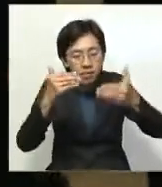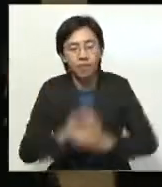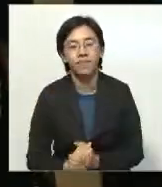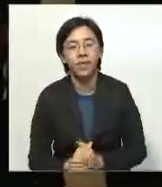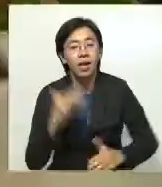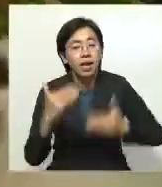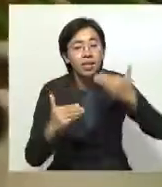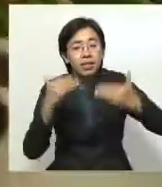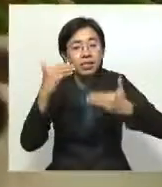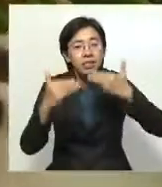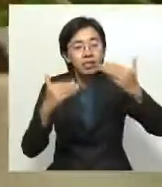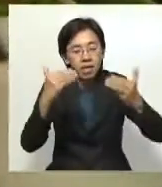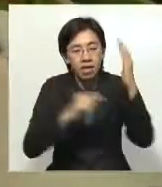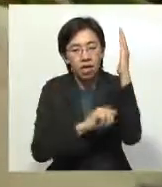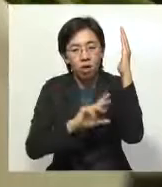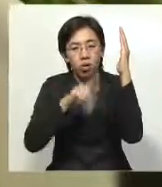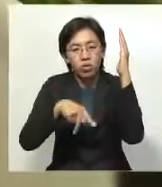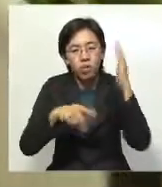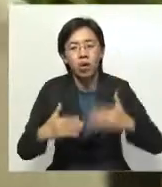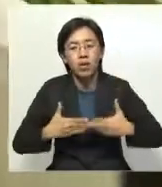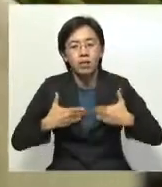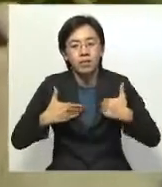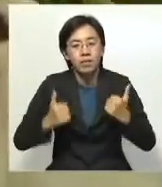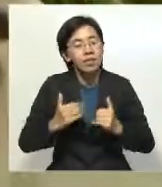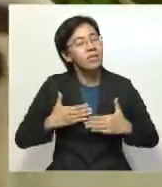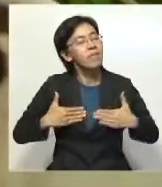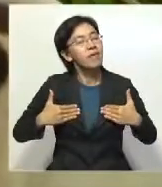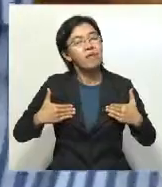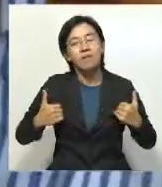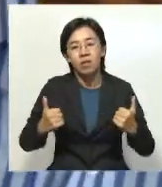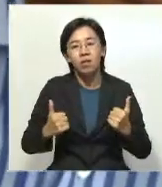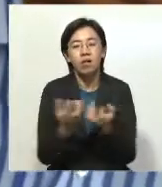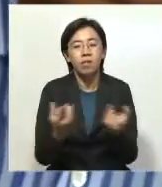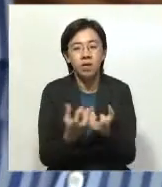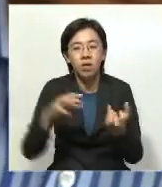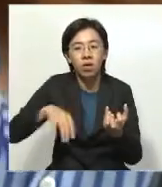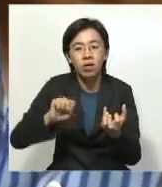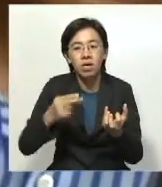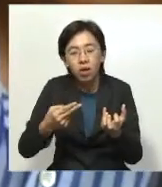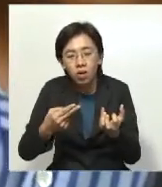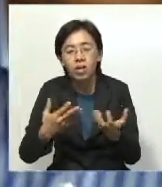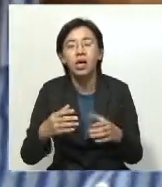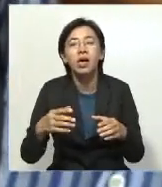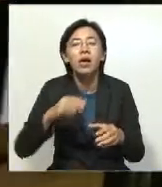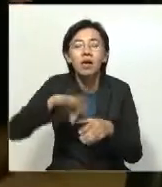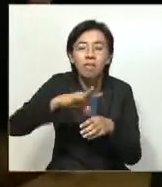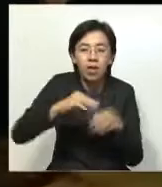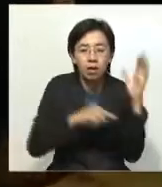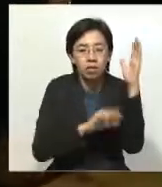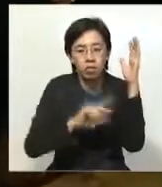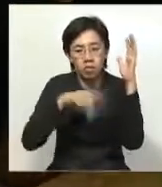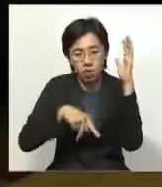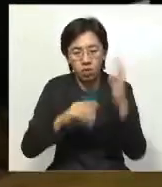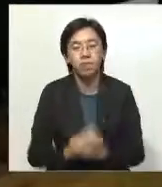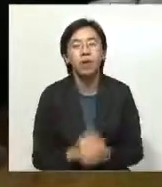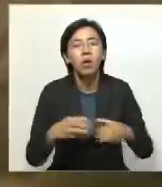ตตาบารมีชุมพรวันนี้สุขร่มเย็นซึ่งมีการนำสินค้าจากสหกรณ์ผู้ปลูกกาแฟจังหวัดชุมพรและเ